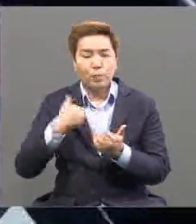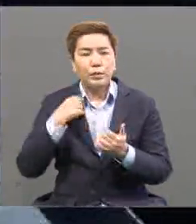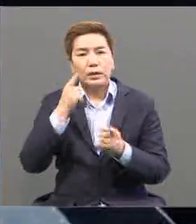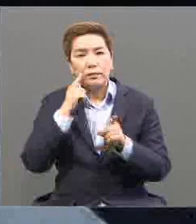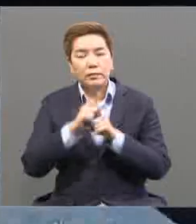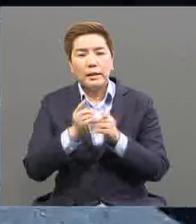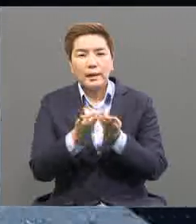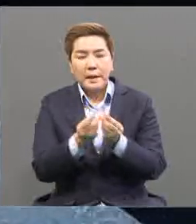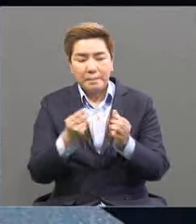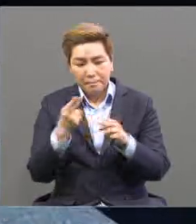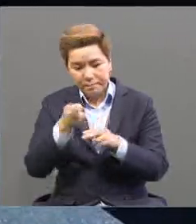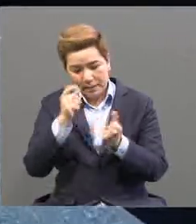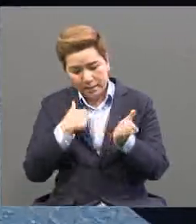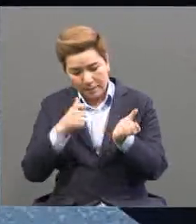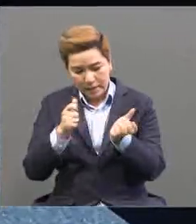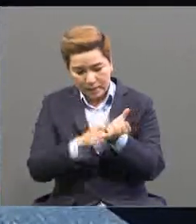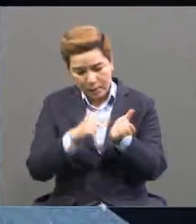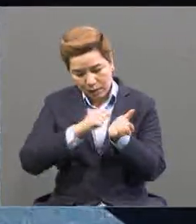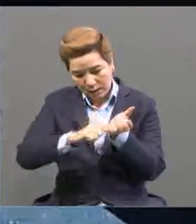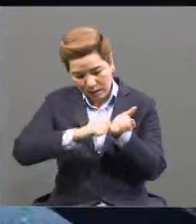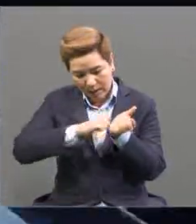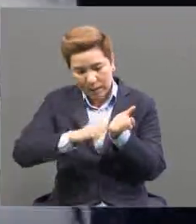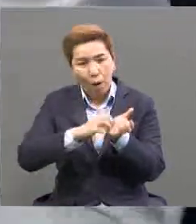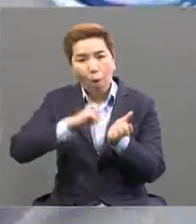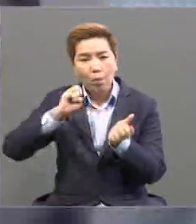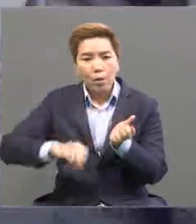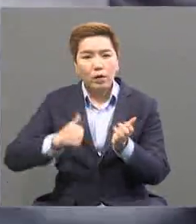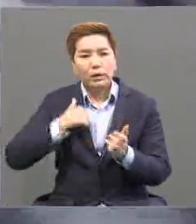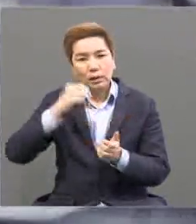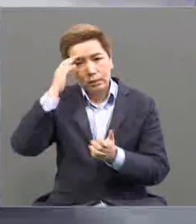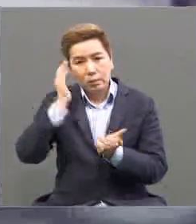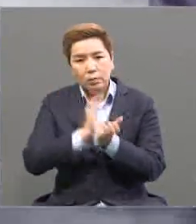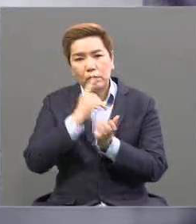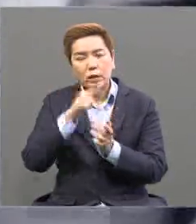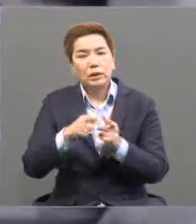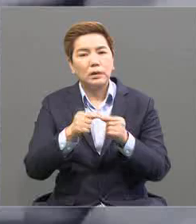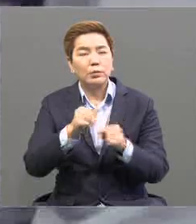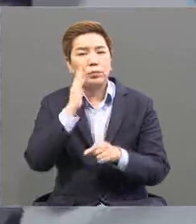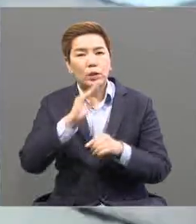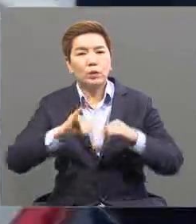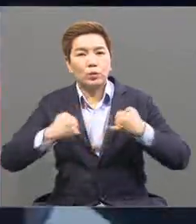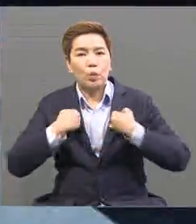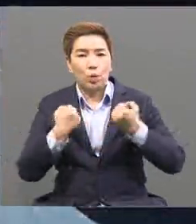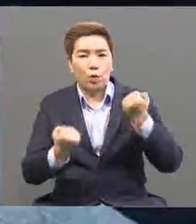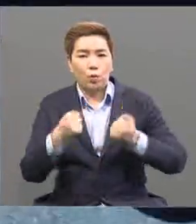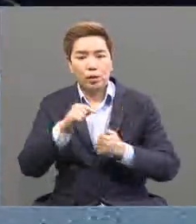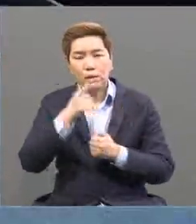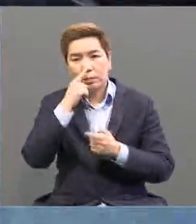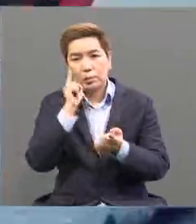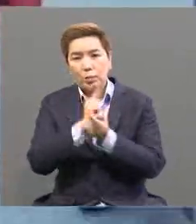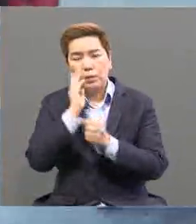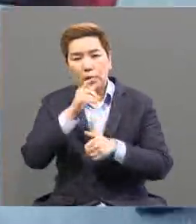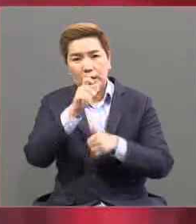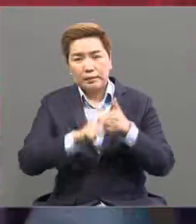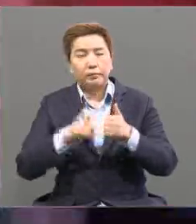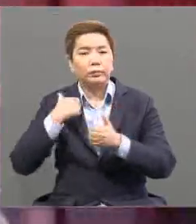รวมถึงหมายเลขทะเบียนปืนมีการขูดลบแก้ไขค่ะเจ้าหน้าที่ก็เลยตรวจสอบประวัตินายนิวัฒน์แล้วก็เจ้าของรถคันดังกล่าวนะคะพบว่